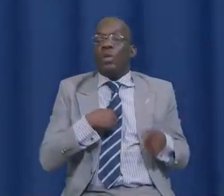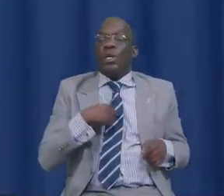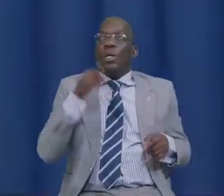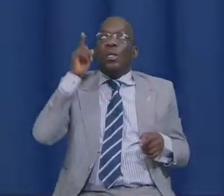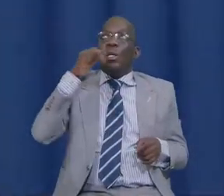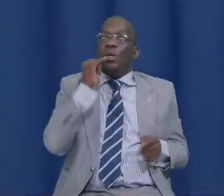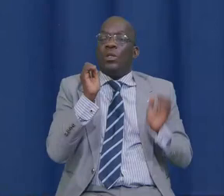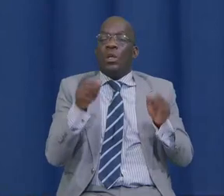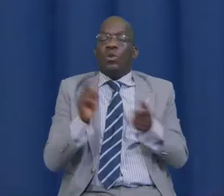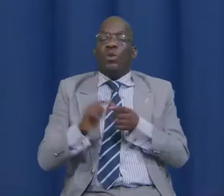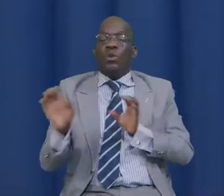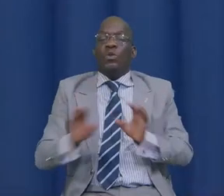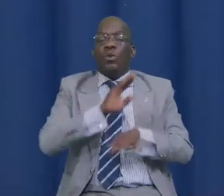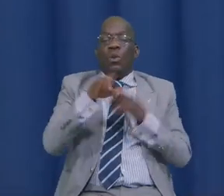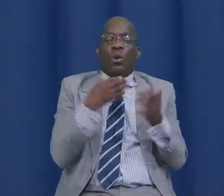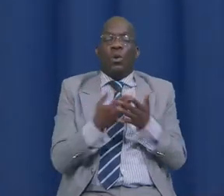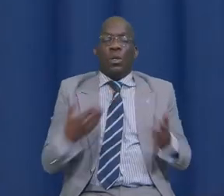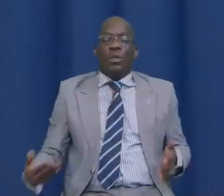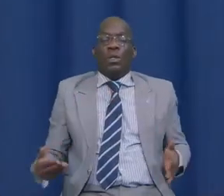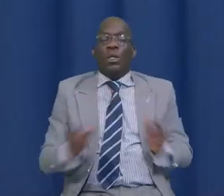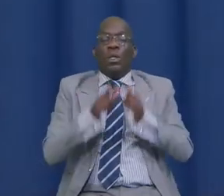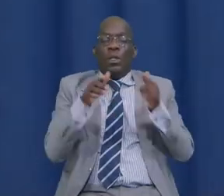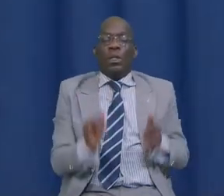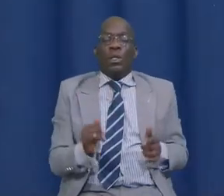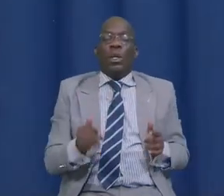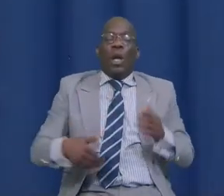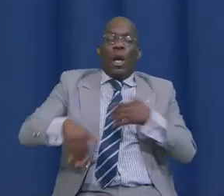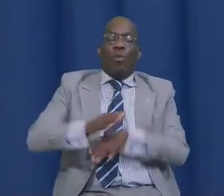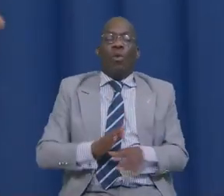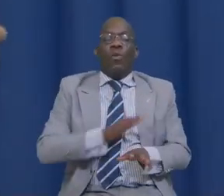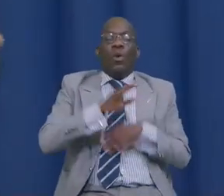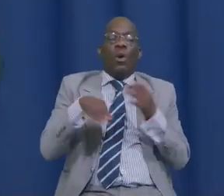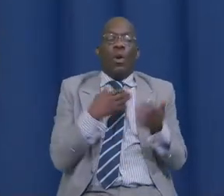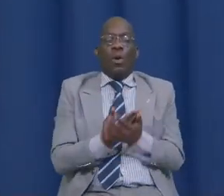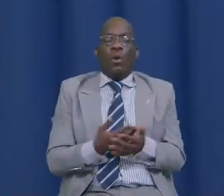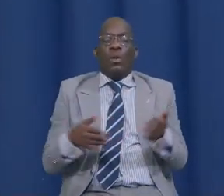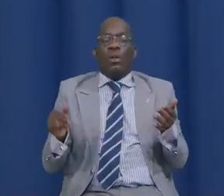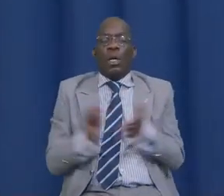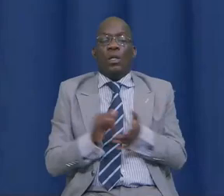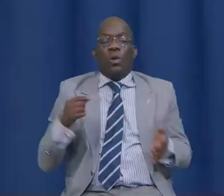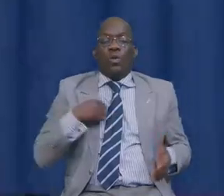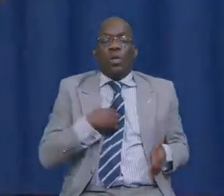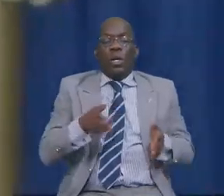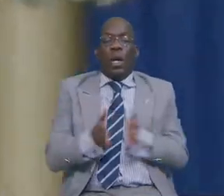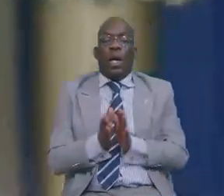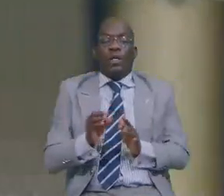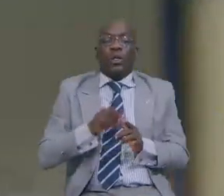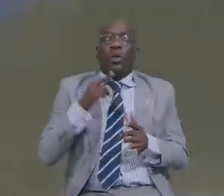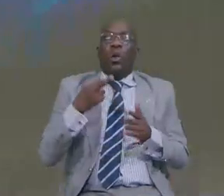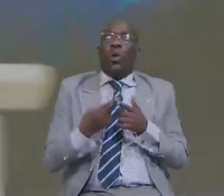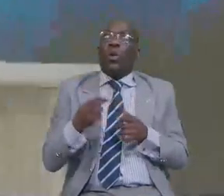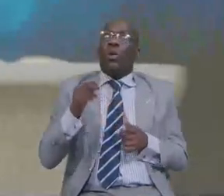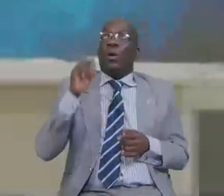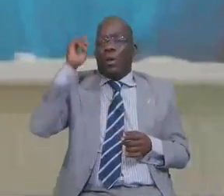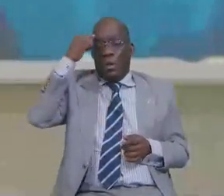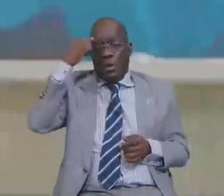faire toutes choses. Il est capable de faire abondamment au-delà de tout ce que nous demandons, pensons.